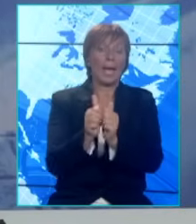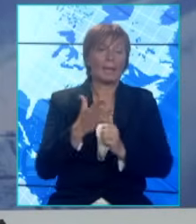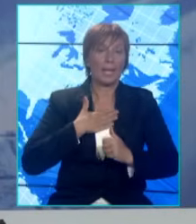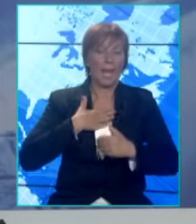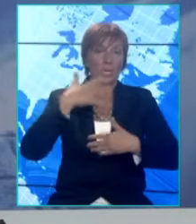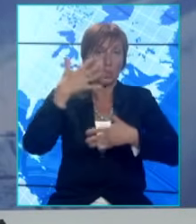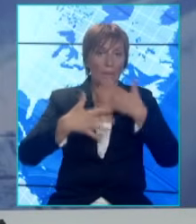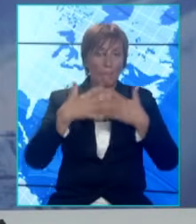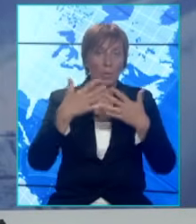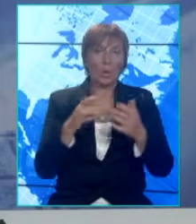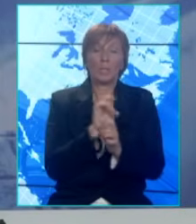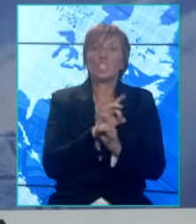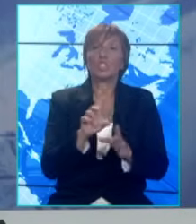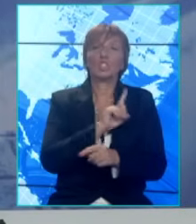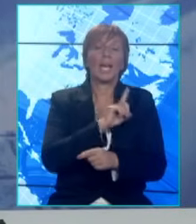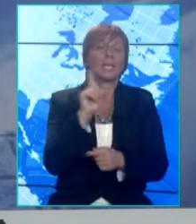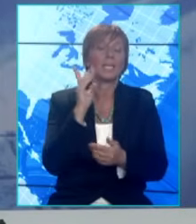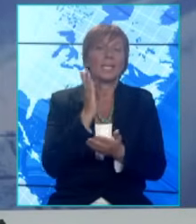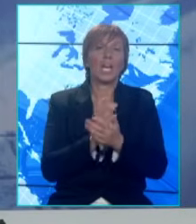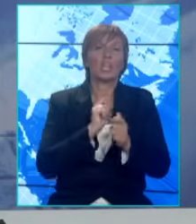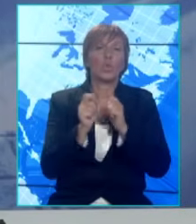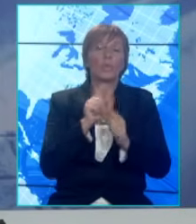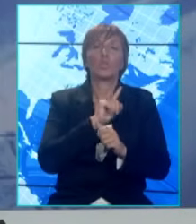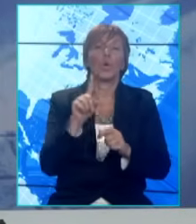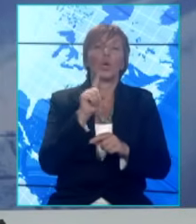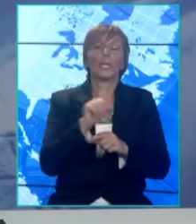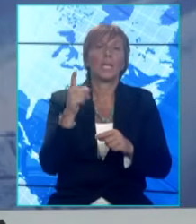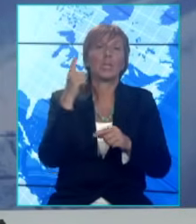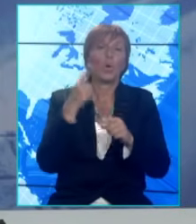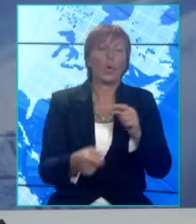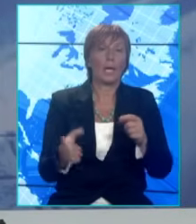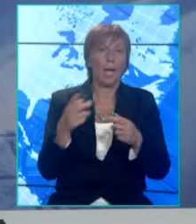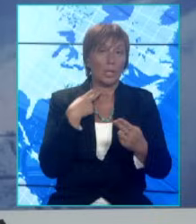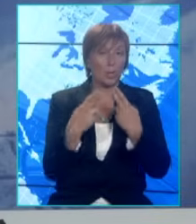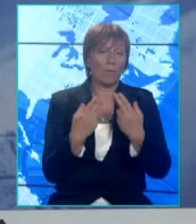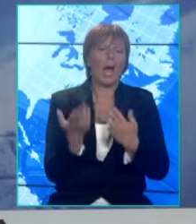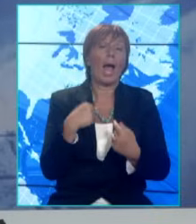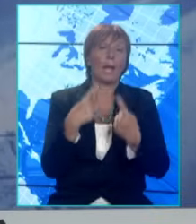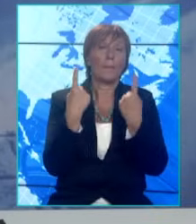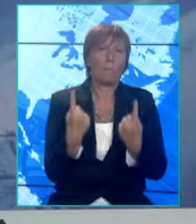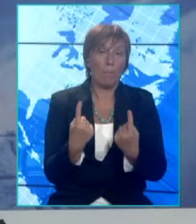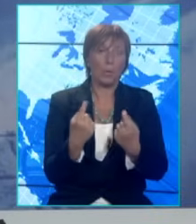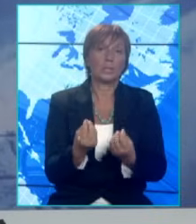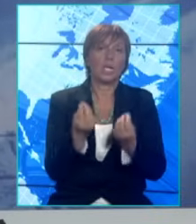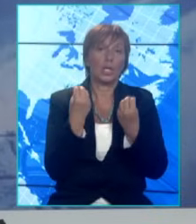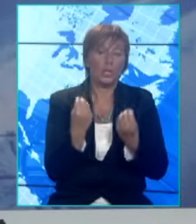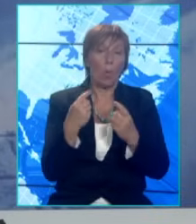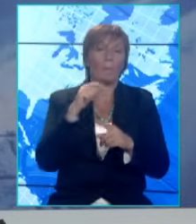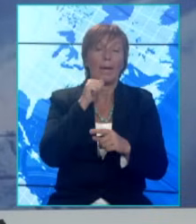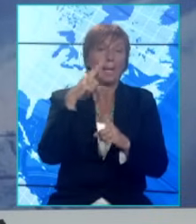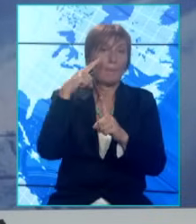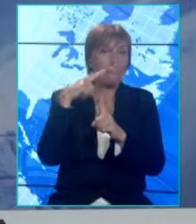naš program, ništa nije dogovoreno dok do konca sve nije dogovoreno, ali postoji, kao što rekoh, jako dobra i